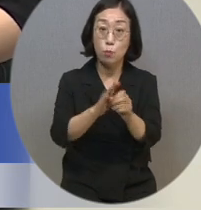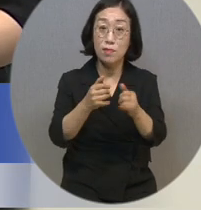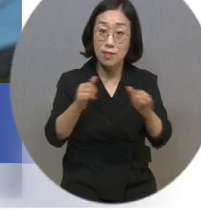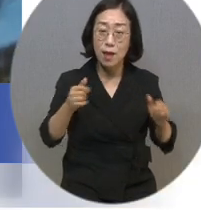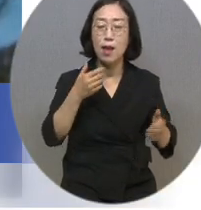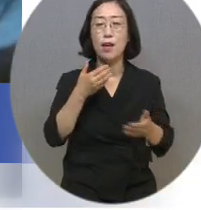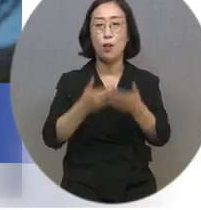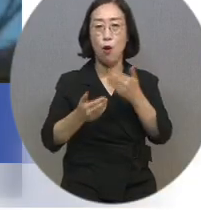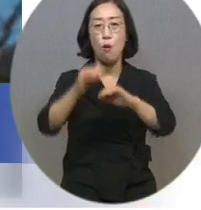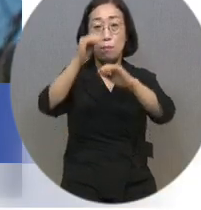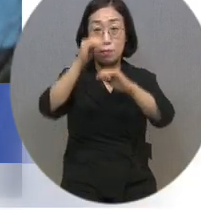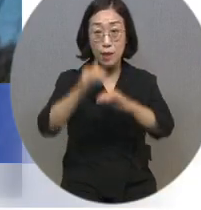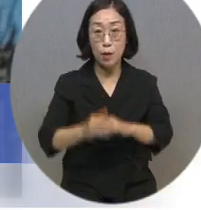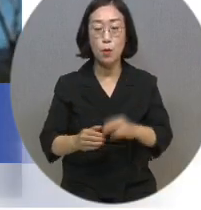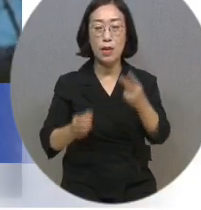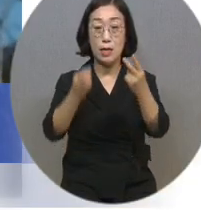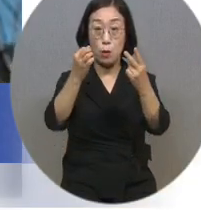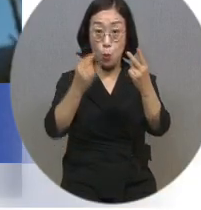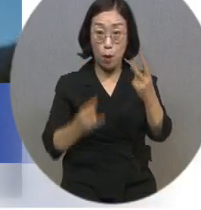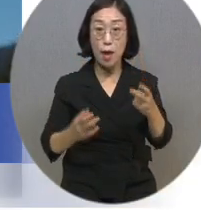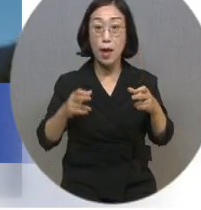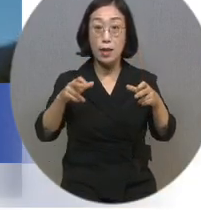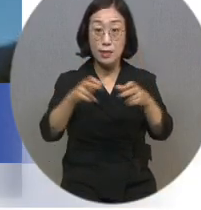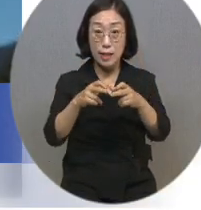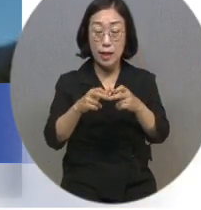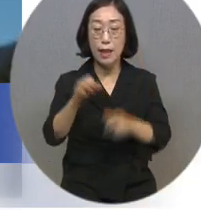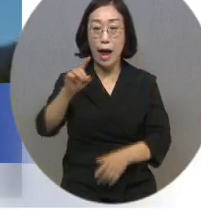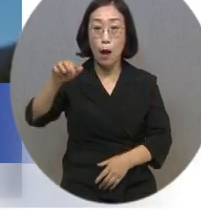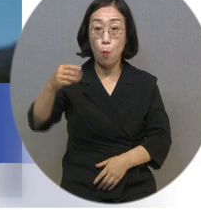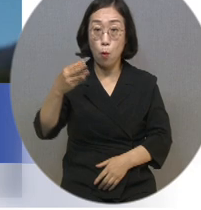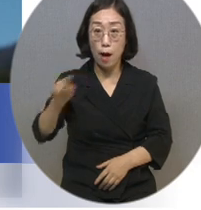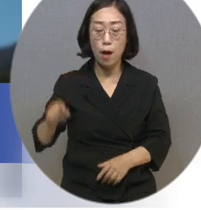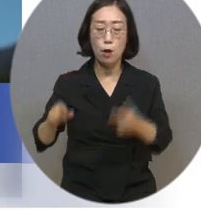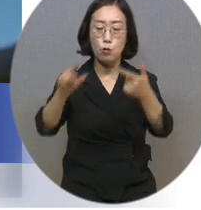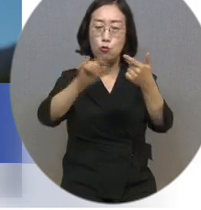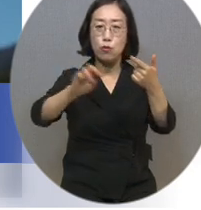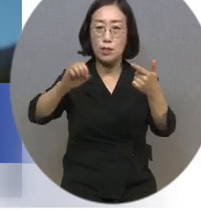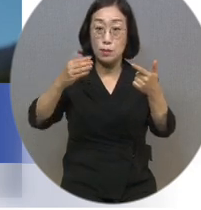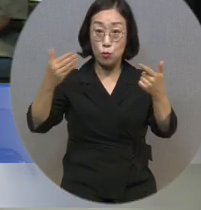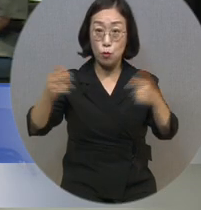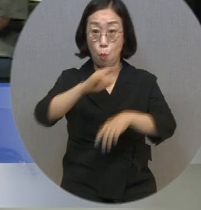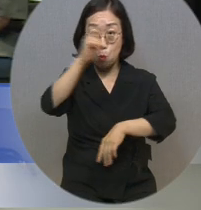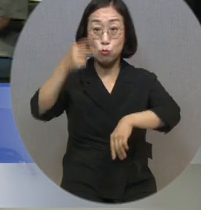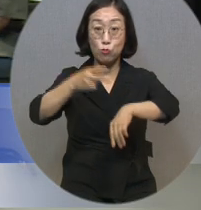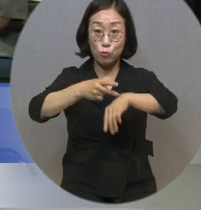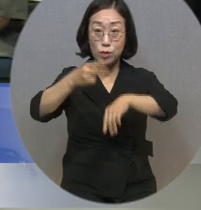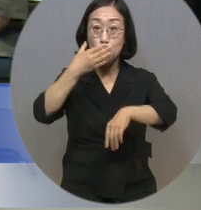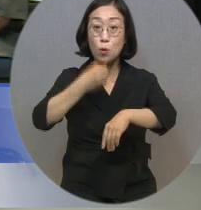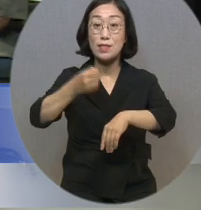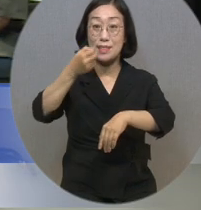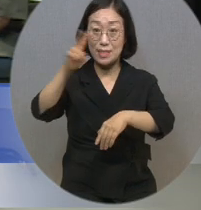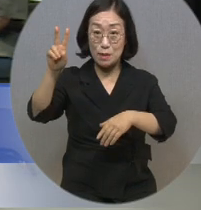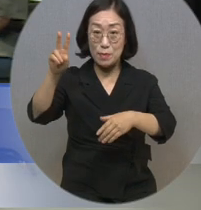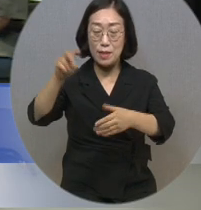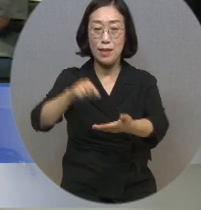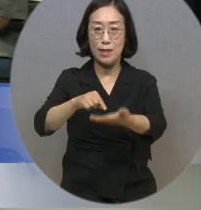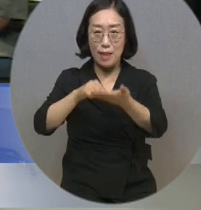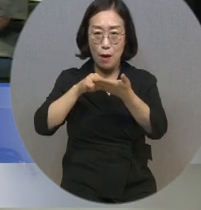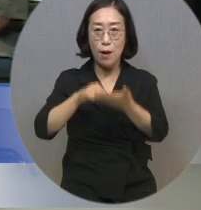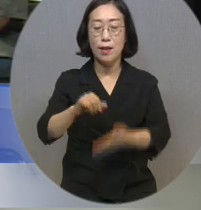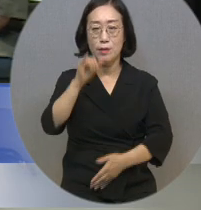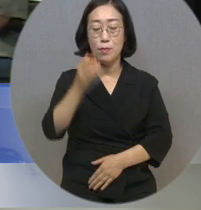경험이 담긴 제2회 장애인 아고라는 오는 6월 29일 오후 2시 복지TV를 통해